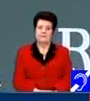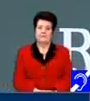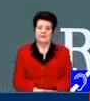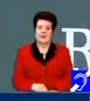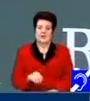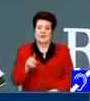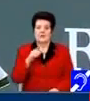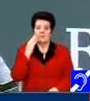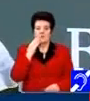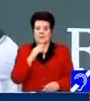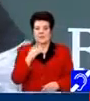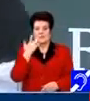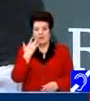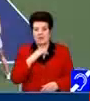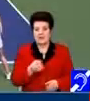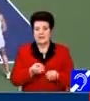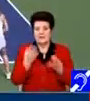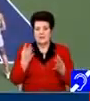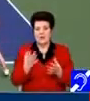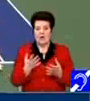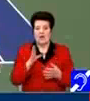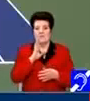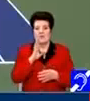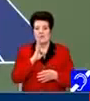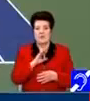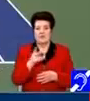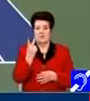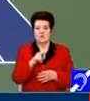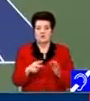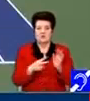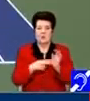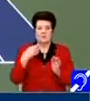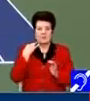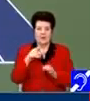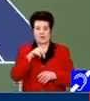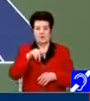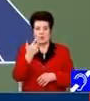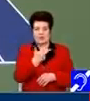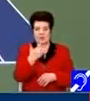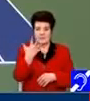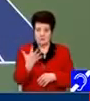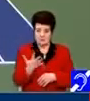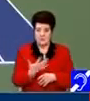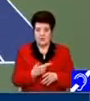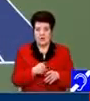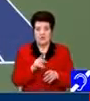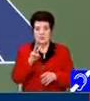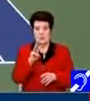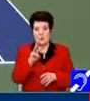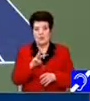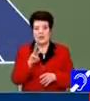Duel românesc în Statele Unite de Ziua Femeii. Sorana Cârstea, 27 de ani, numărul 35 WTA și